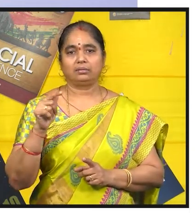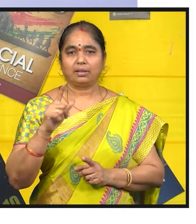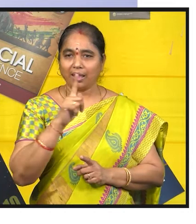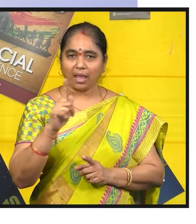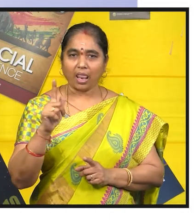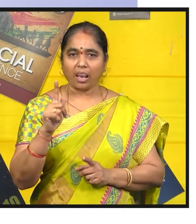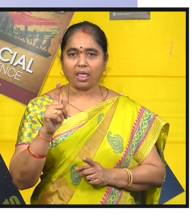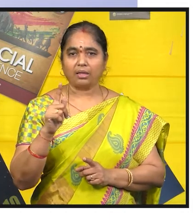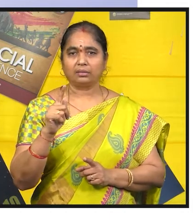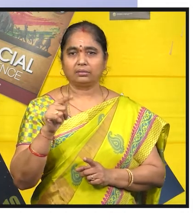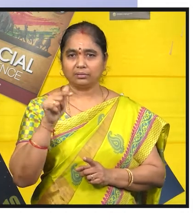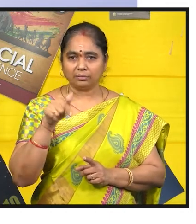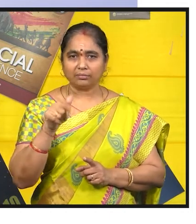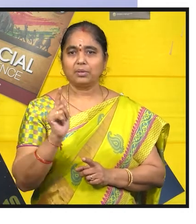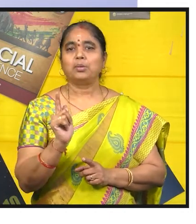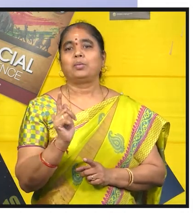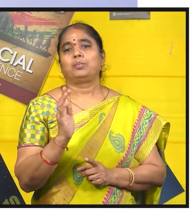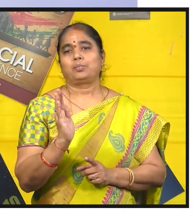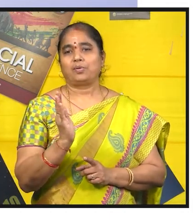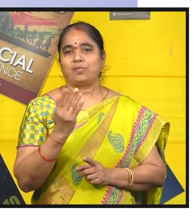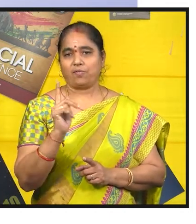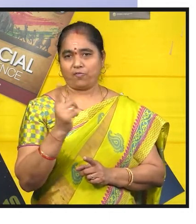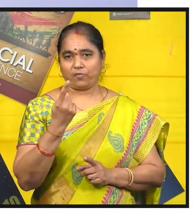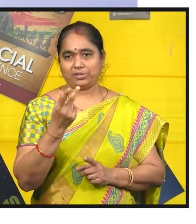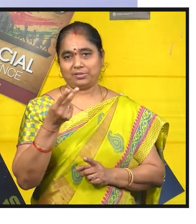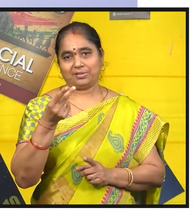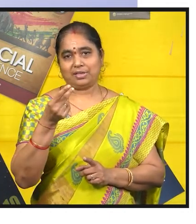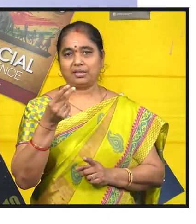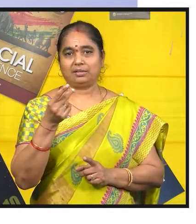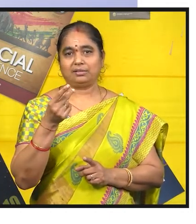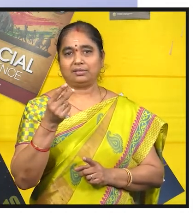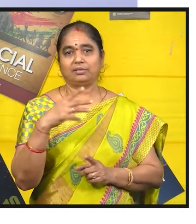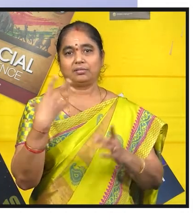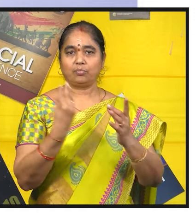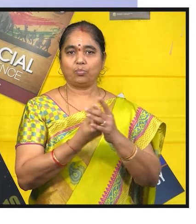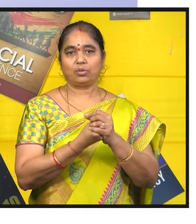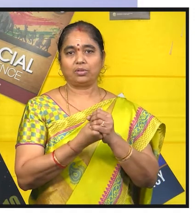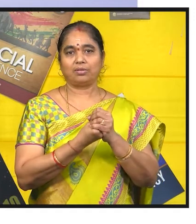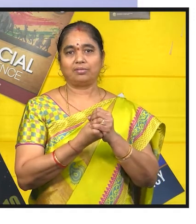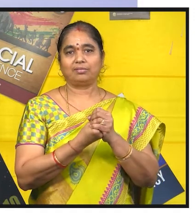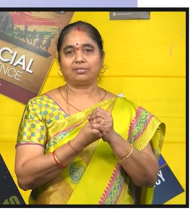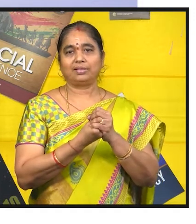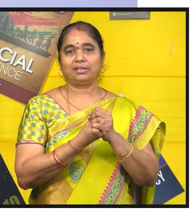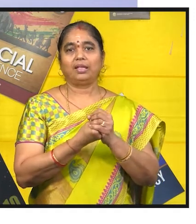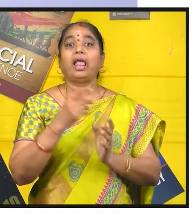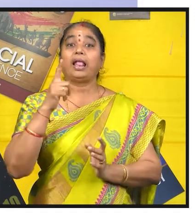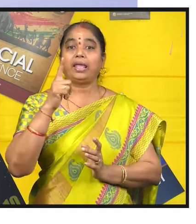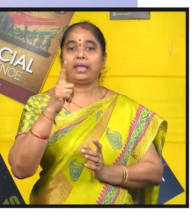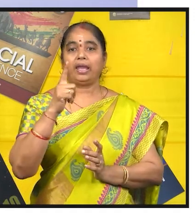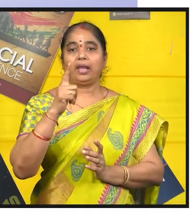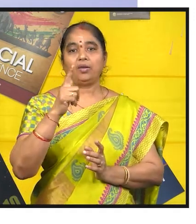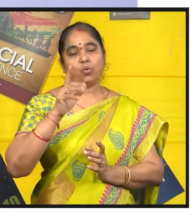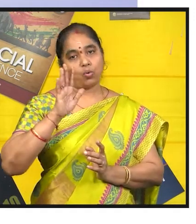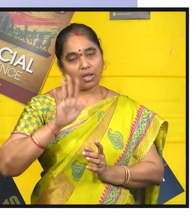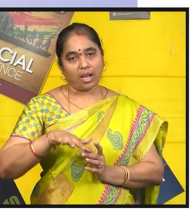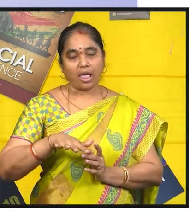இந்த எல் என்பது இதனுடைய முதன்மை கூடு என்னன்னு சொன்னால் 2. மொத்தம் எத்தனை கூடு இருக்குது? நான் ஏற்கனவே சொல்லியிருக்கிறேன் 7